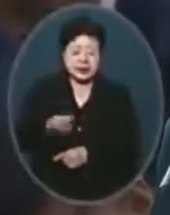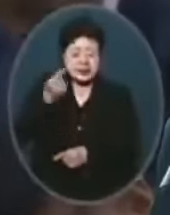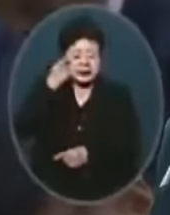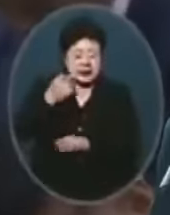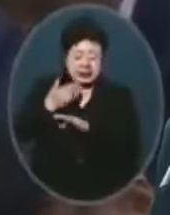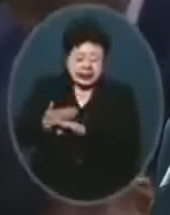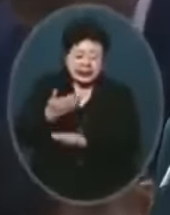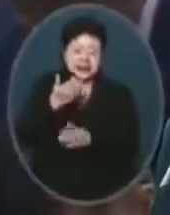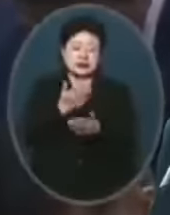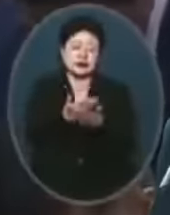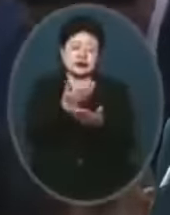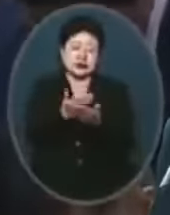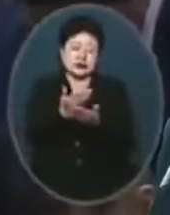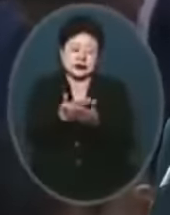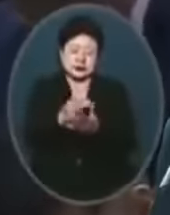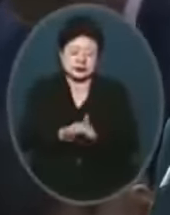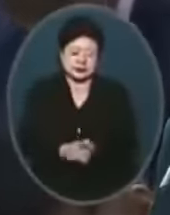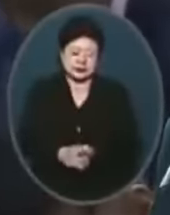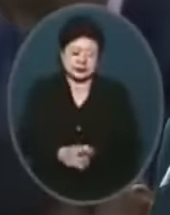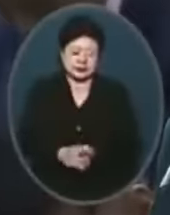생각이 달라지게 도와주시옵소서.